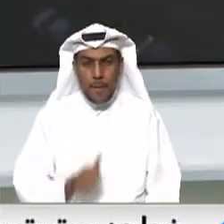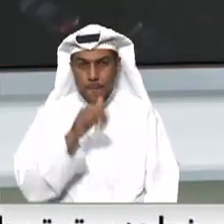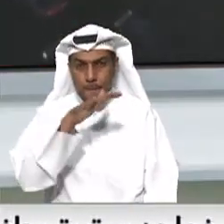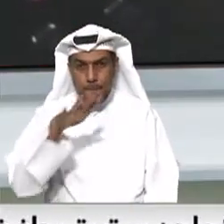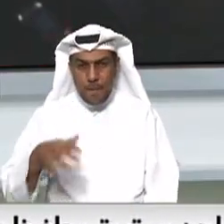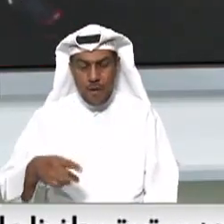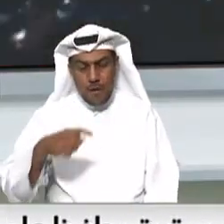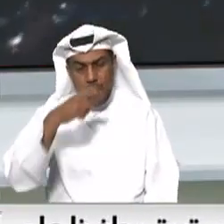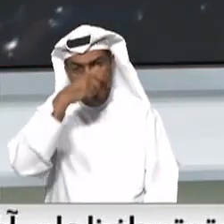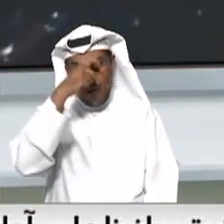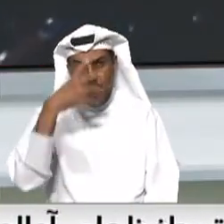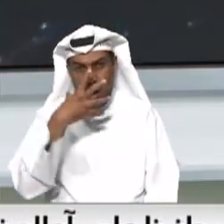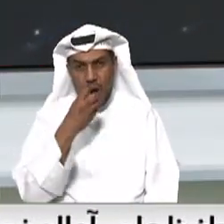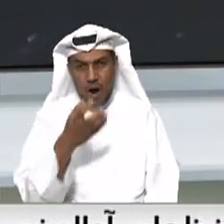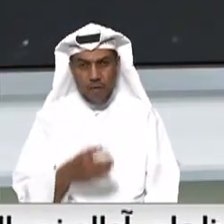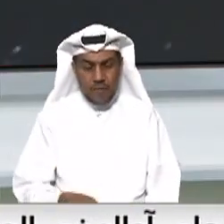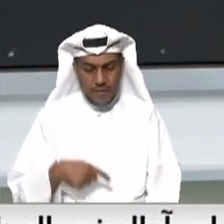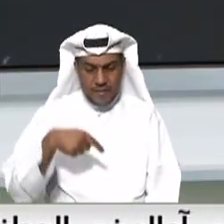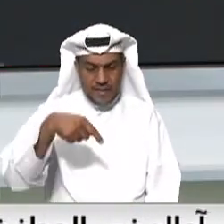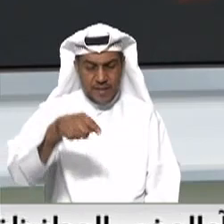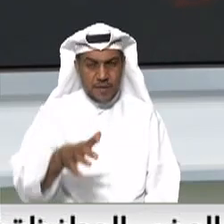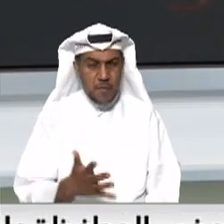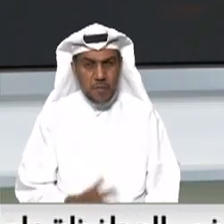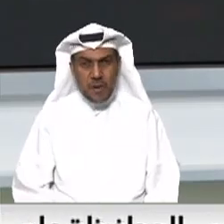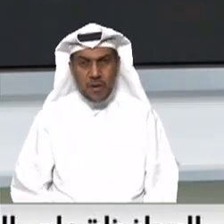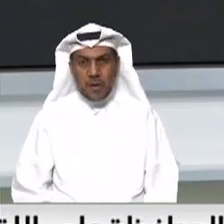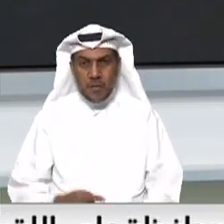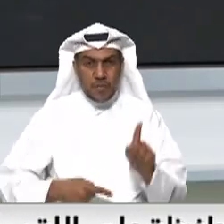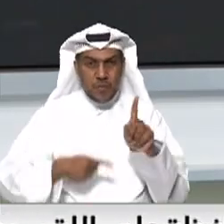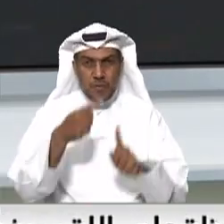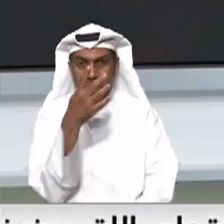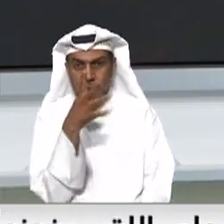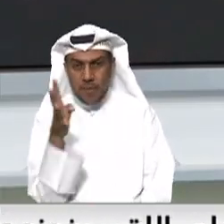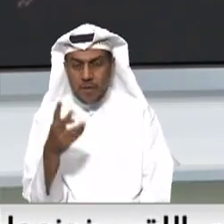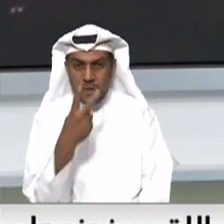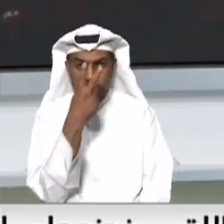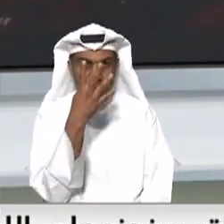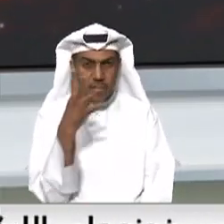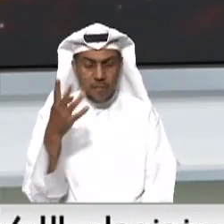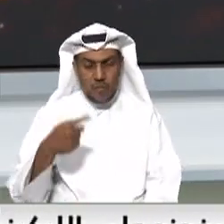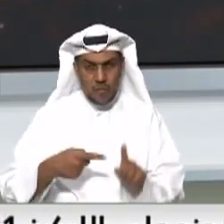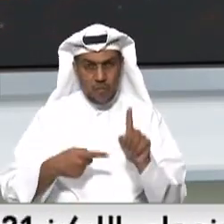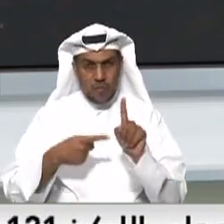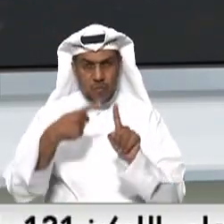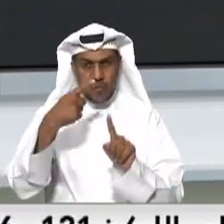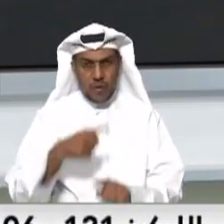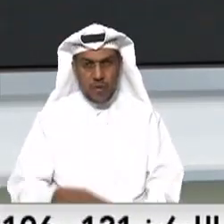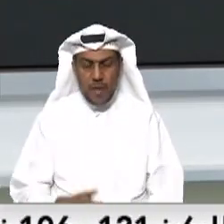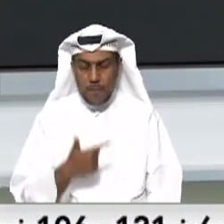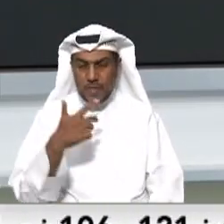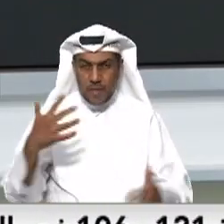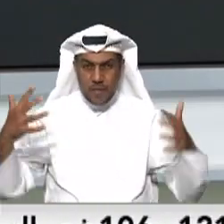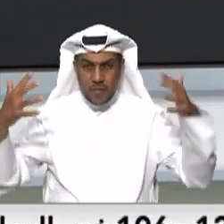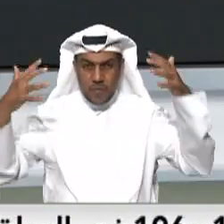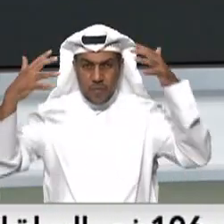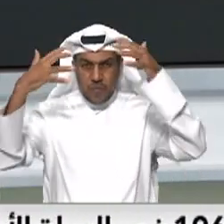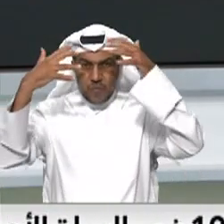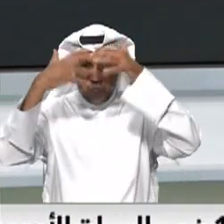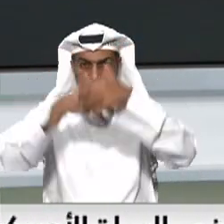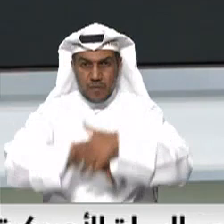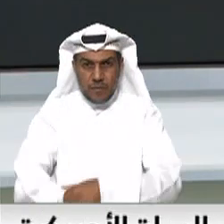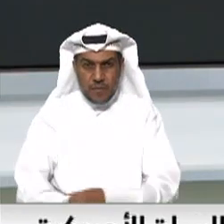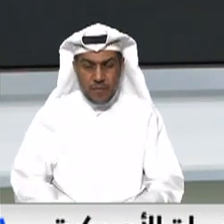اجواء حاره قادمه خلال الايام القادمه تتراوح فيها العظمى ما بين الاربعين الى 42 درجه مئويه عبور السحب راح يستمر ويانا